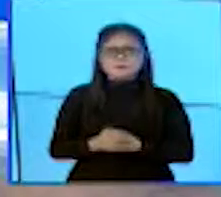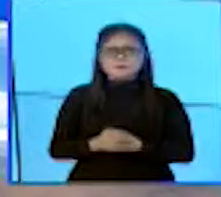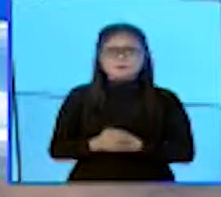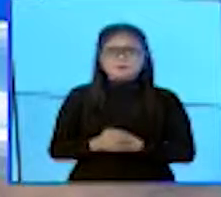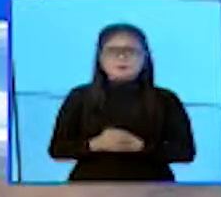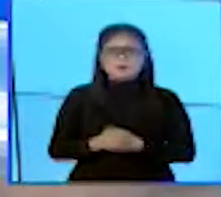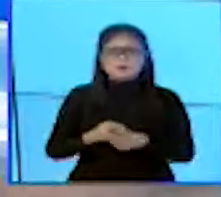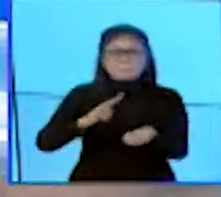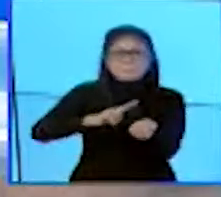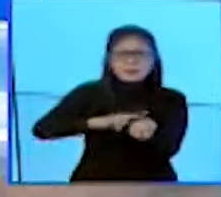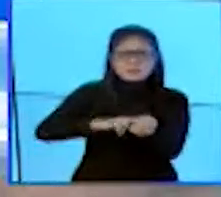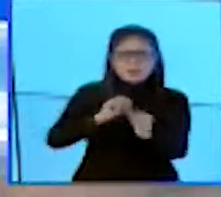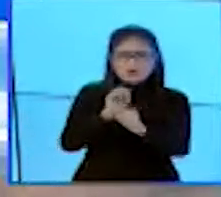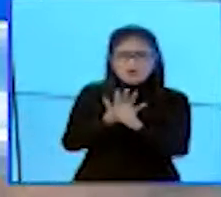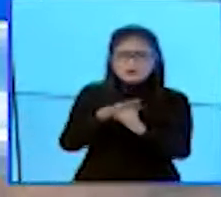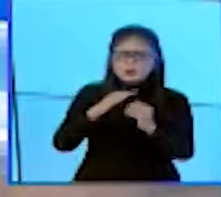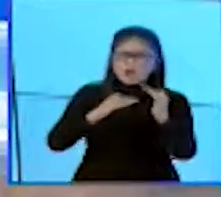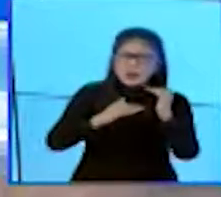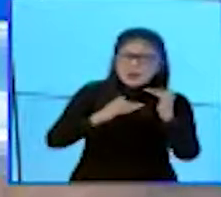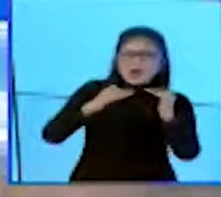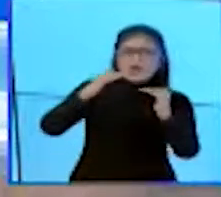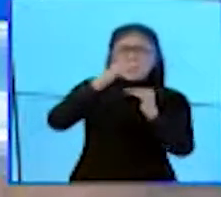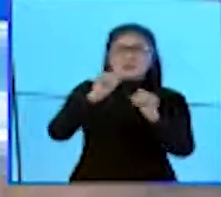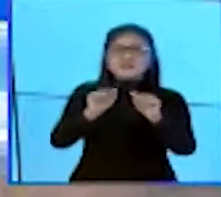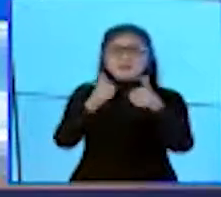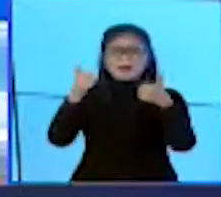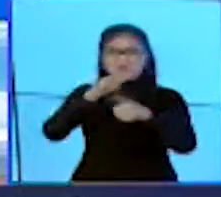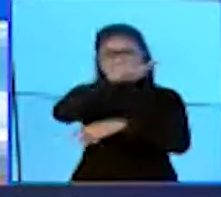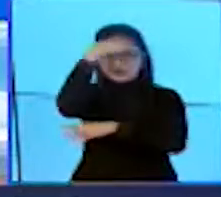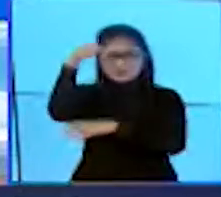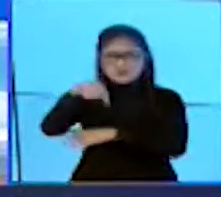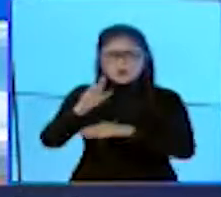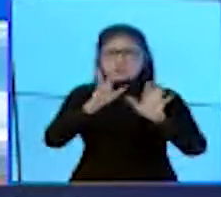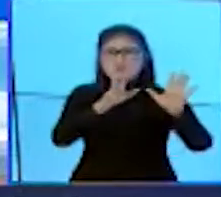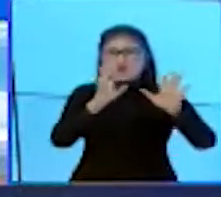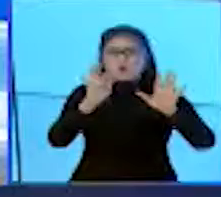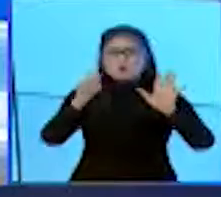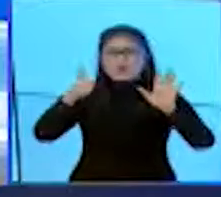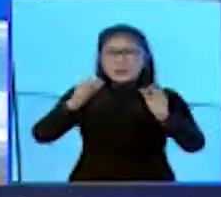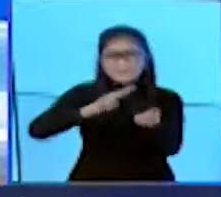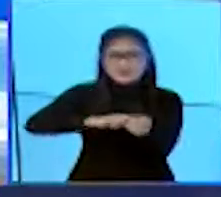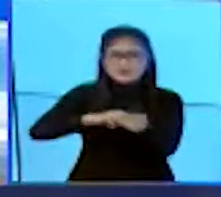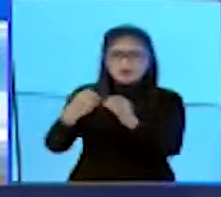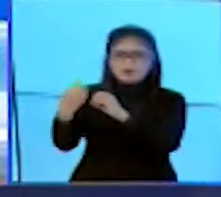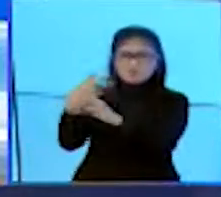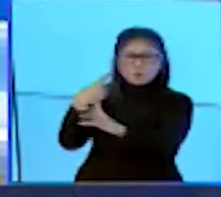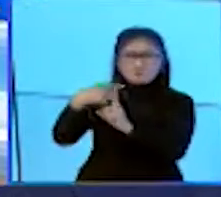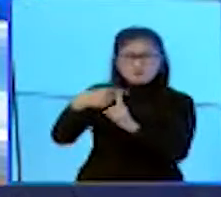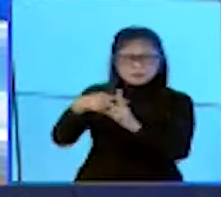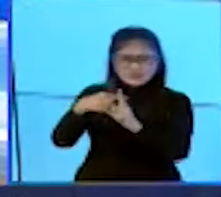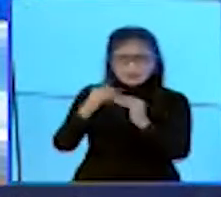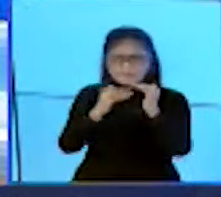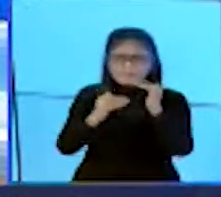Pemirsa, lonjakan pasien corona terus terjadi di Kabupaten Tangerang. Hingga hari ini terdapat 906 pasien terkonfirmasi